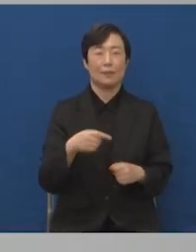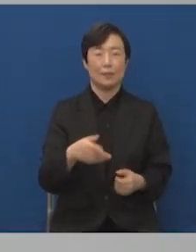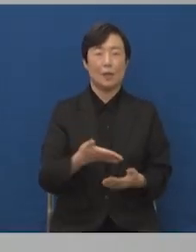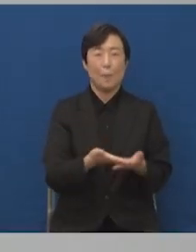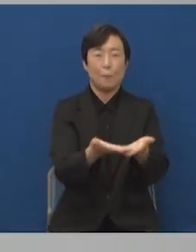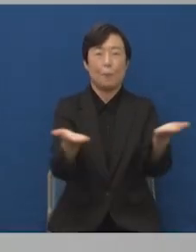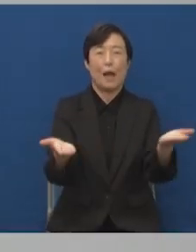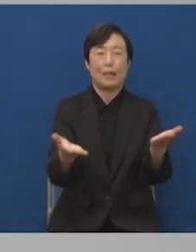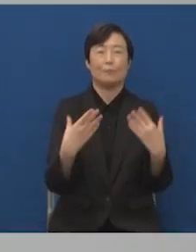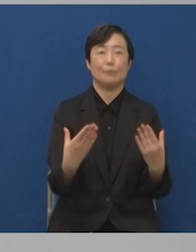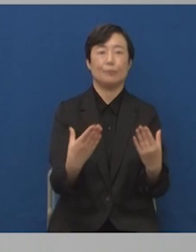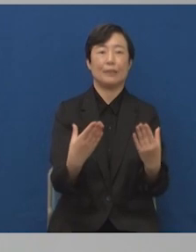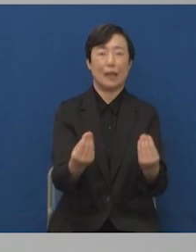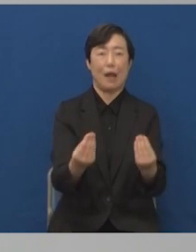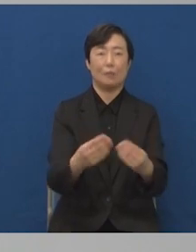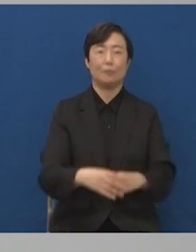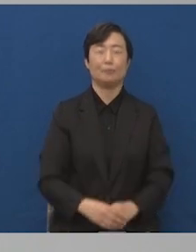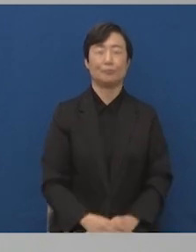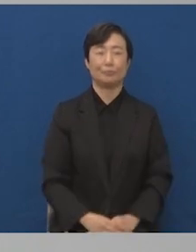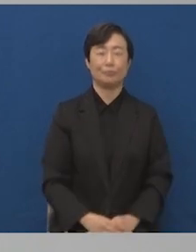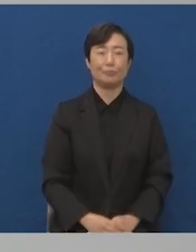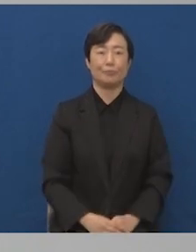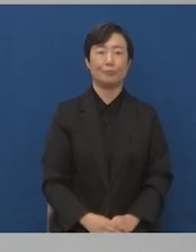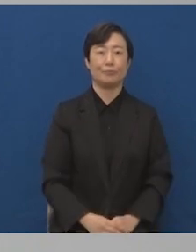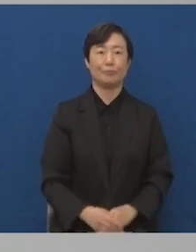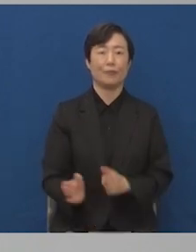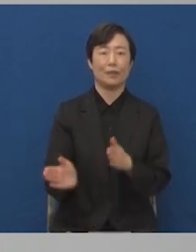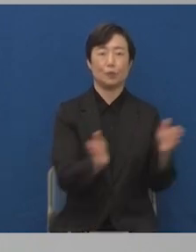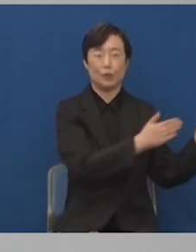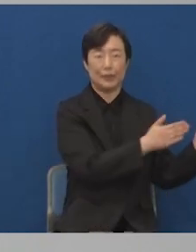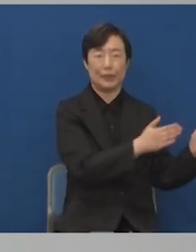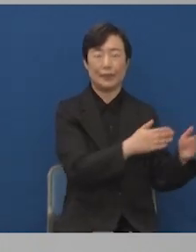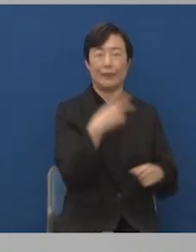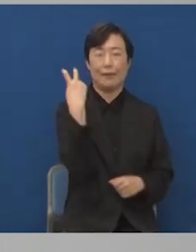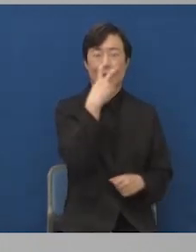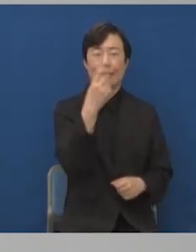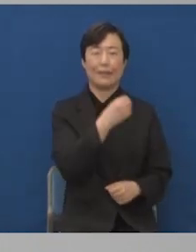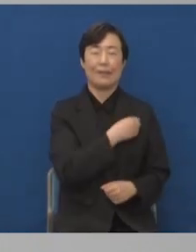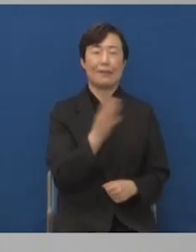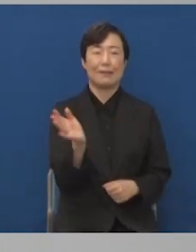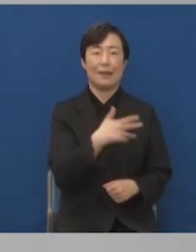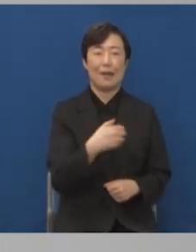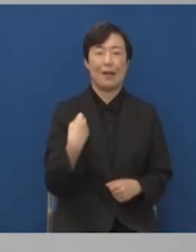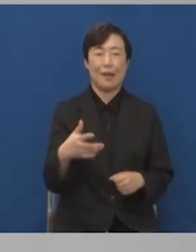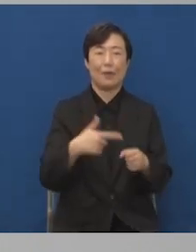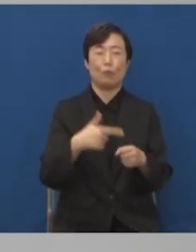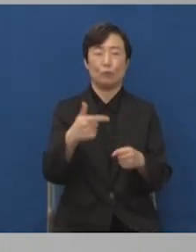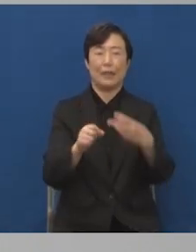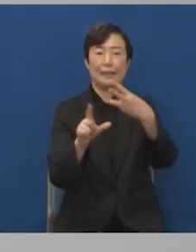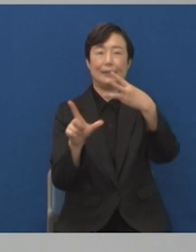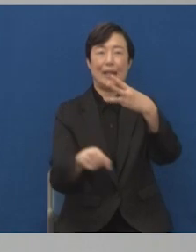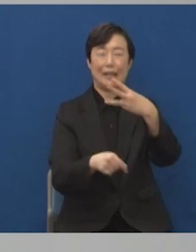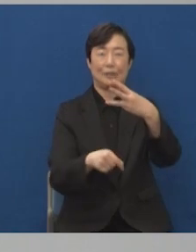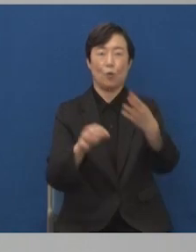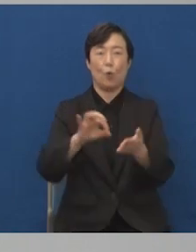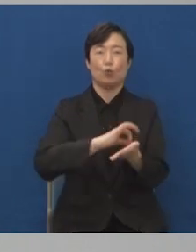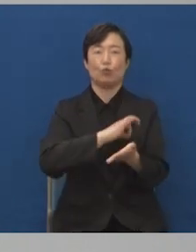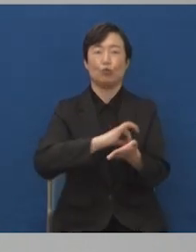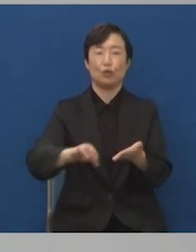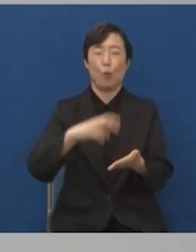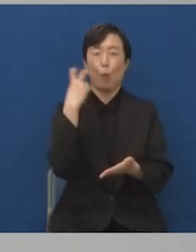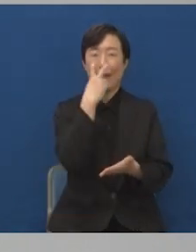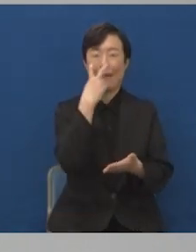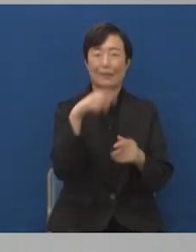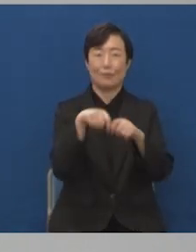配布いたしておきました。次に監査委員から令和6年3月分の例月水道検査の結